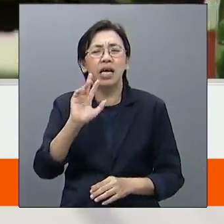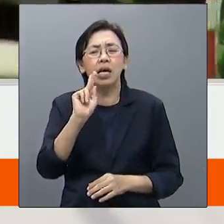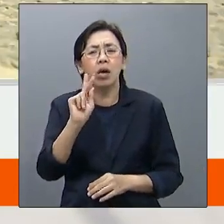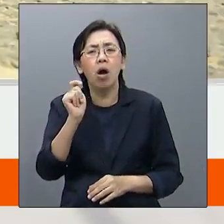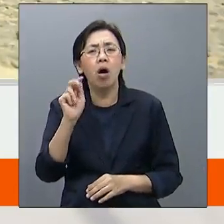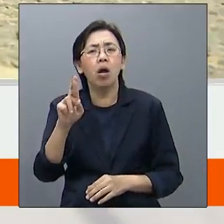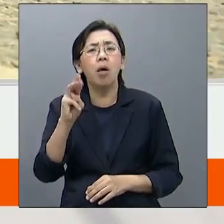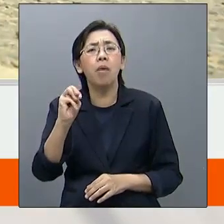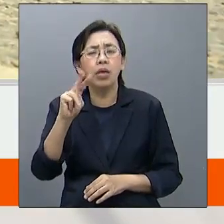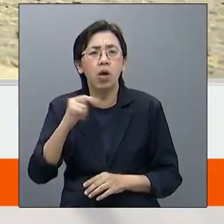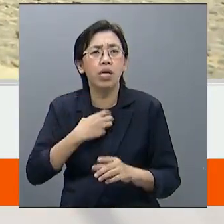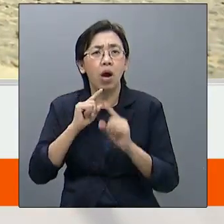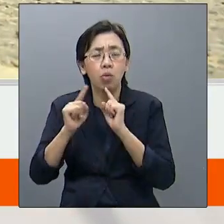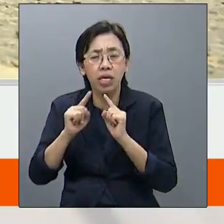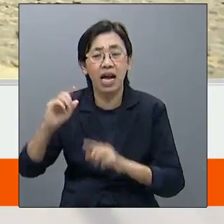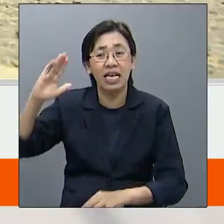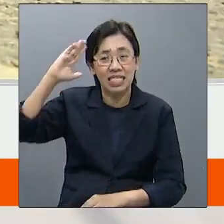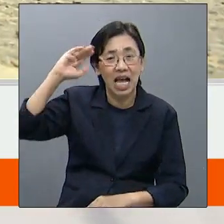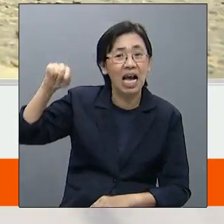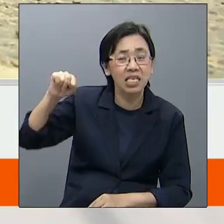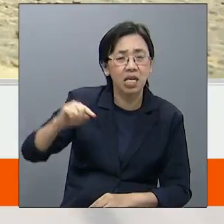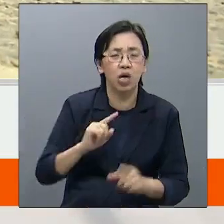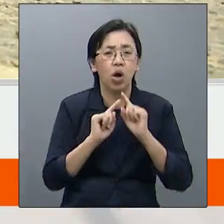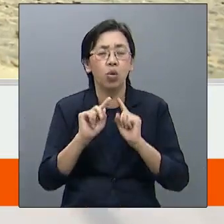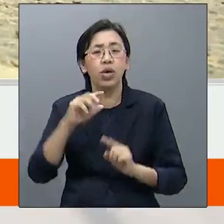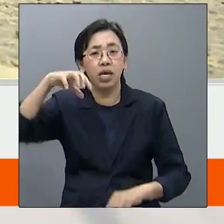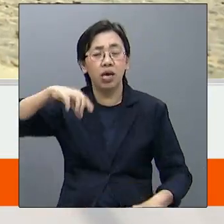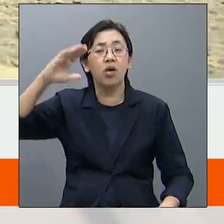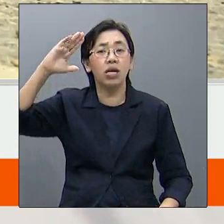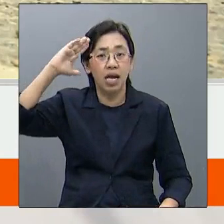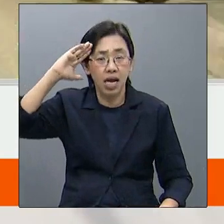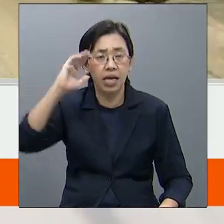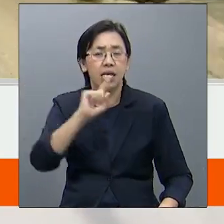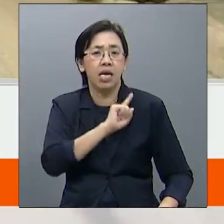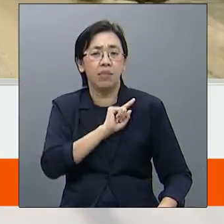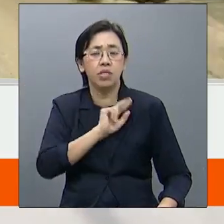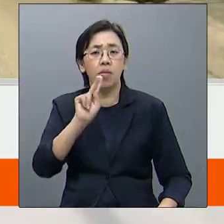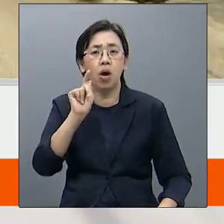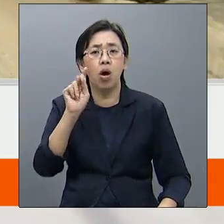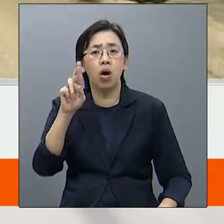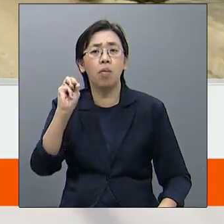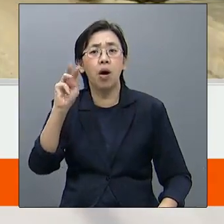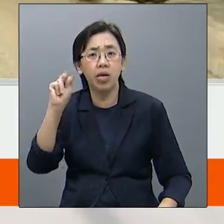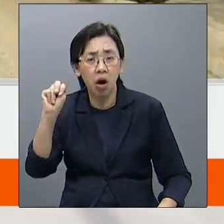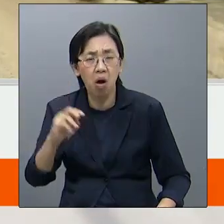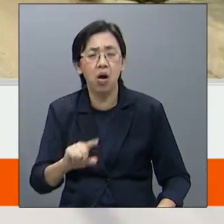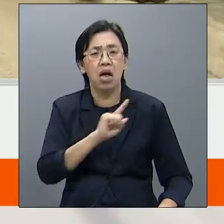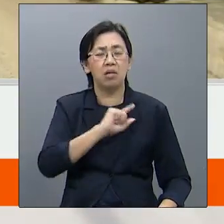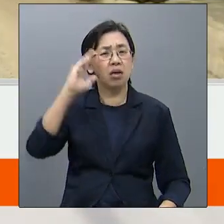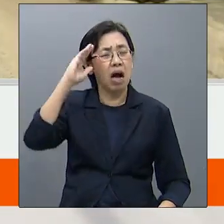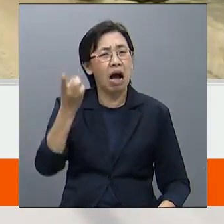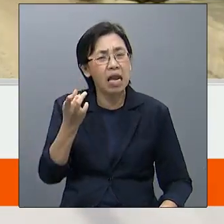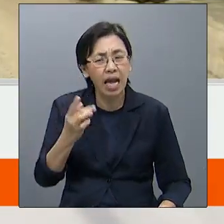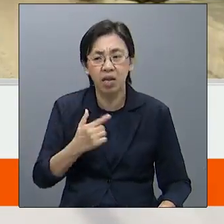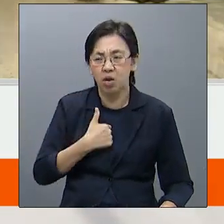รอเราจะต่อ